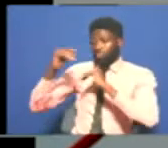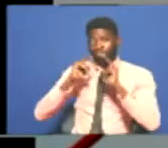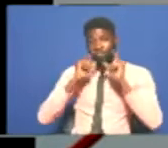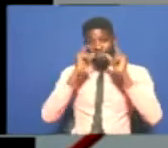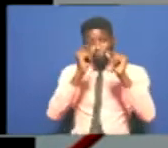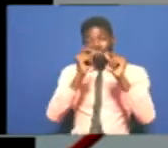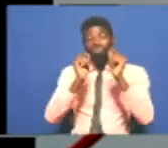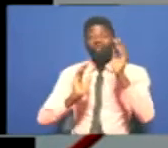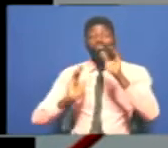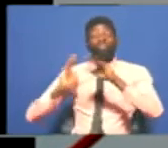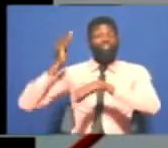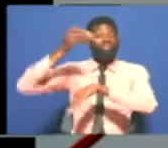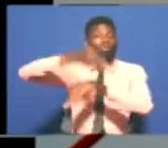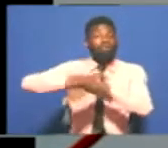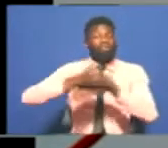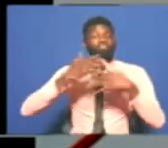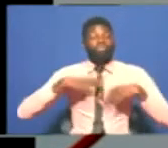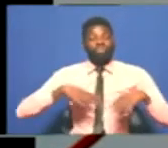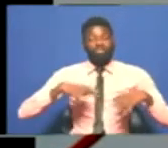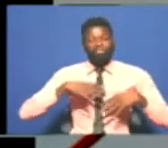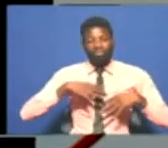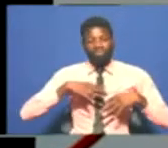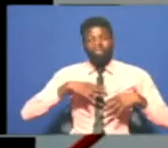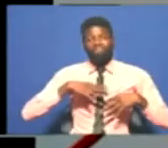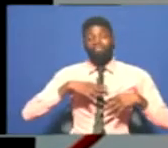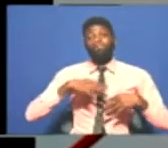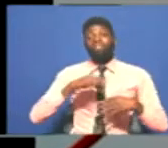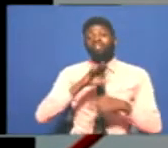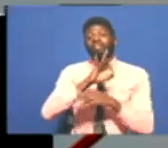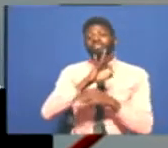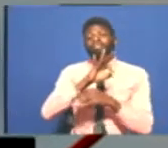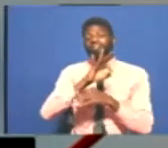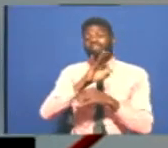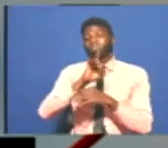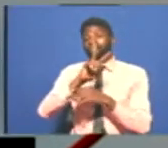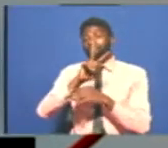1,326,000 ulimwenguni wameambukizwa ugonjwa huo, 5,000,000